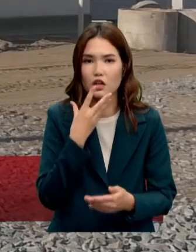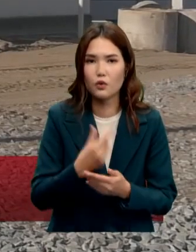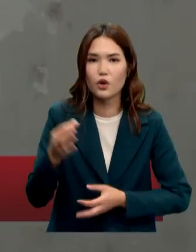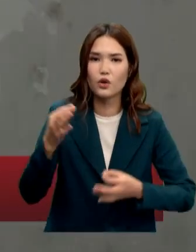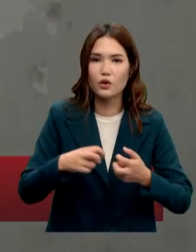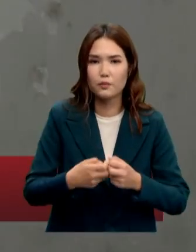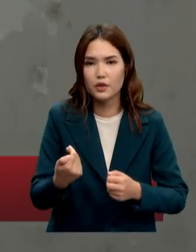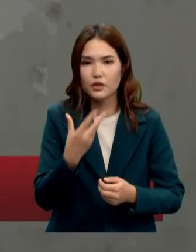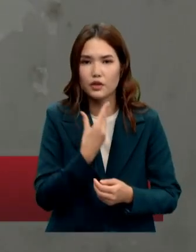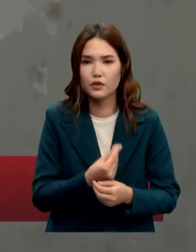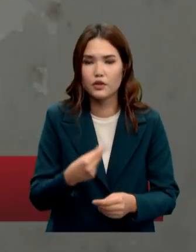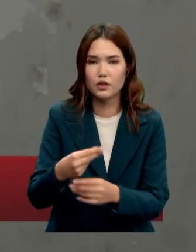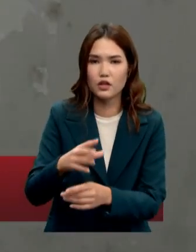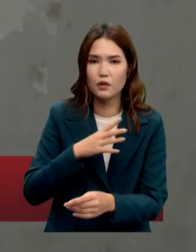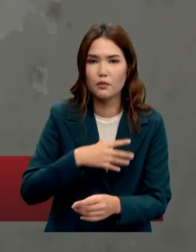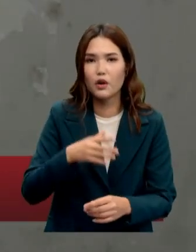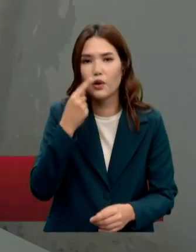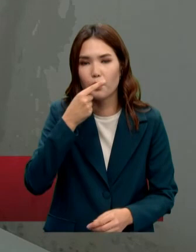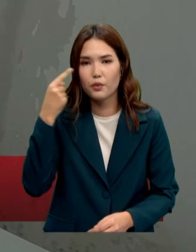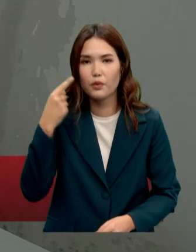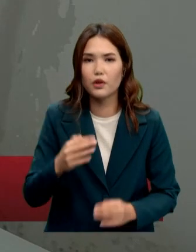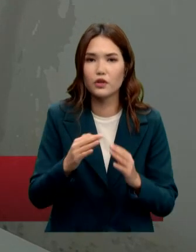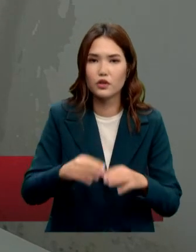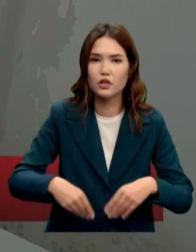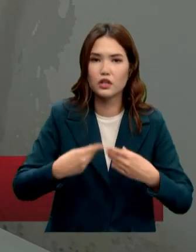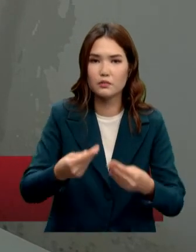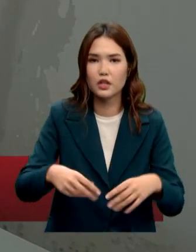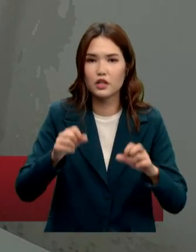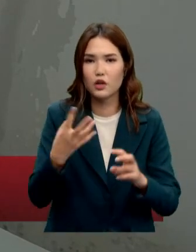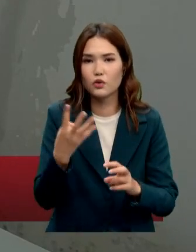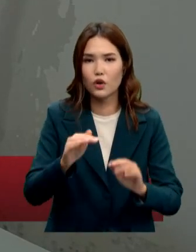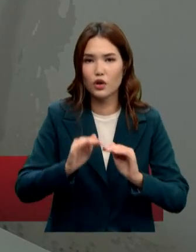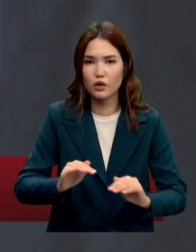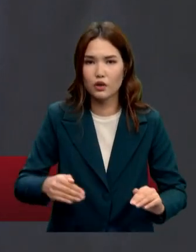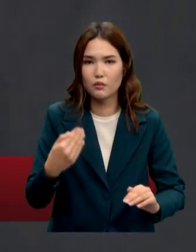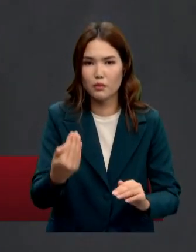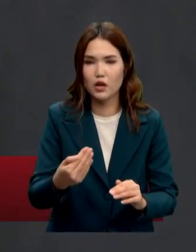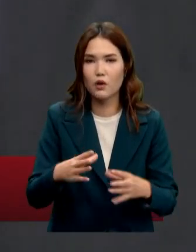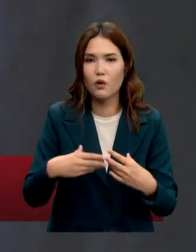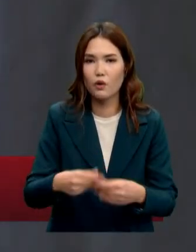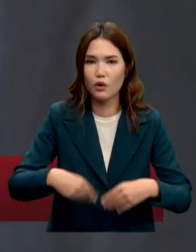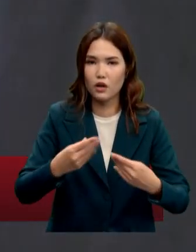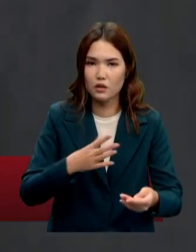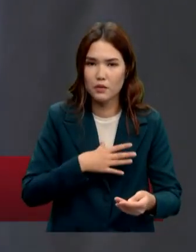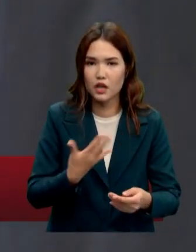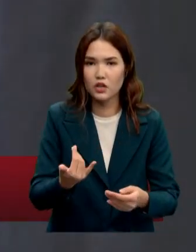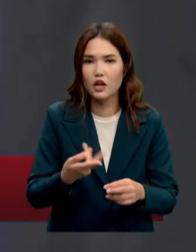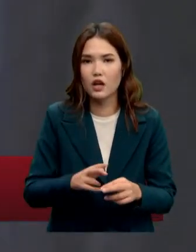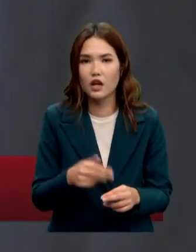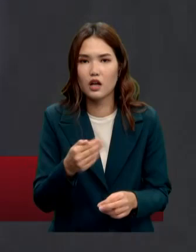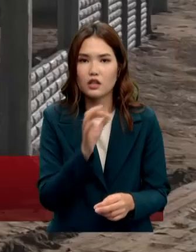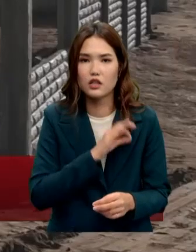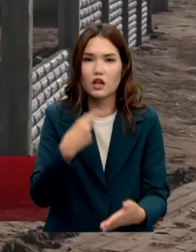пәтерлі 10 үй сатып алды. Биыл көктемде баспананы үй кезегінде тұрған көп балалы 20 отбасыға берген. Әйтсе де жеке қолдан сатып